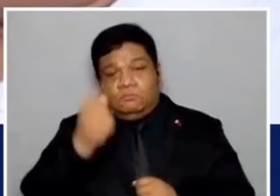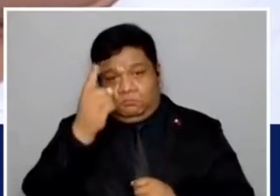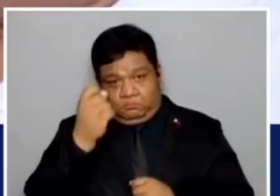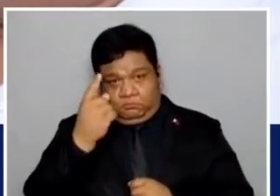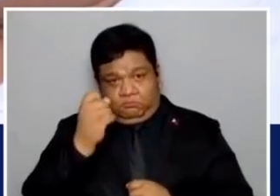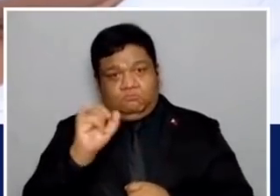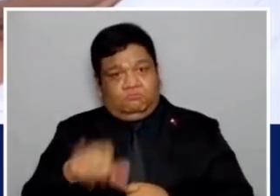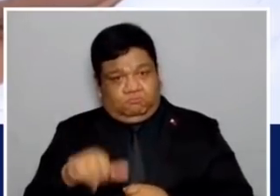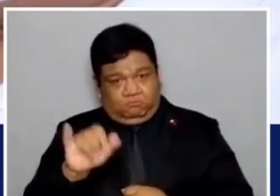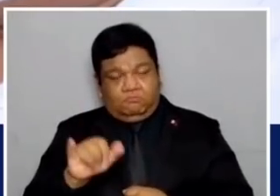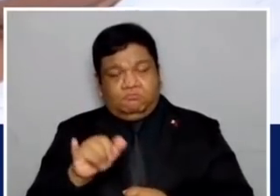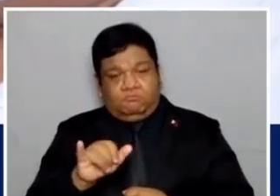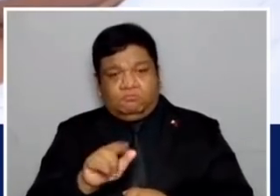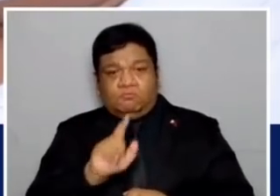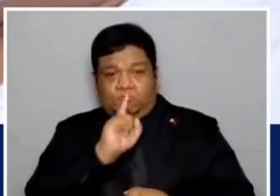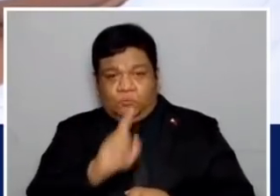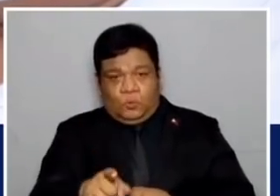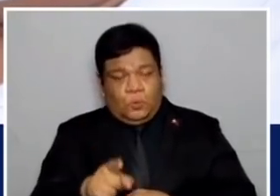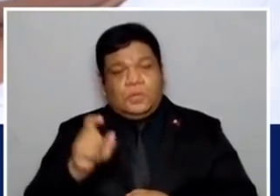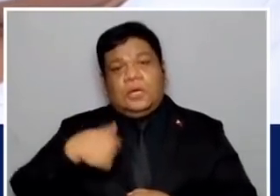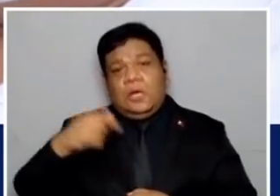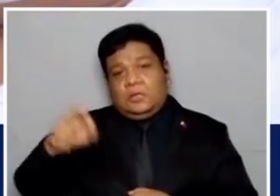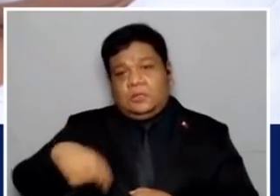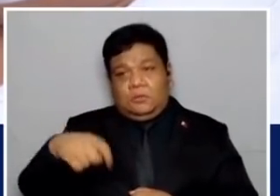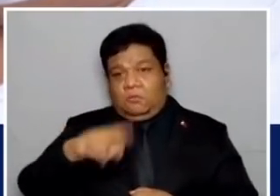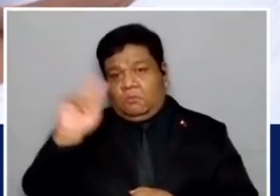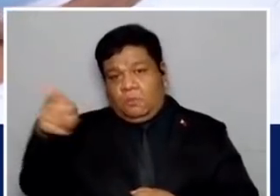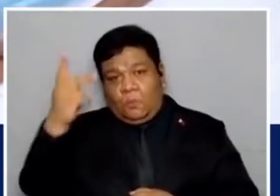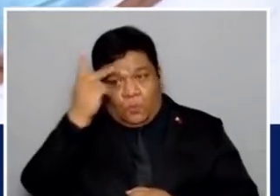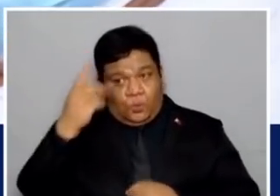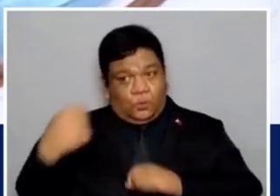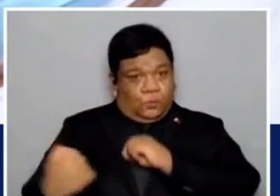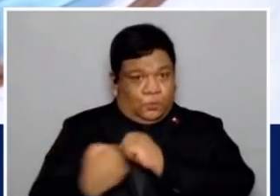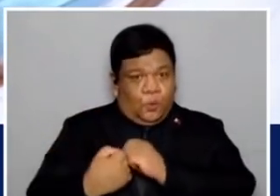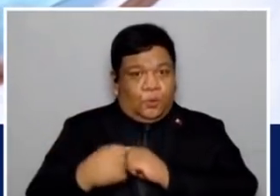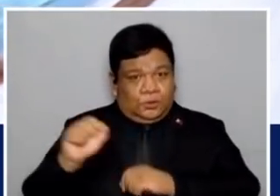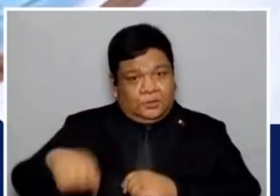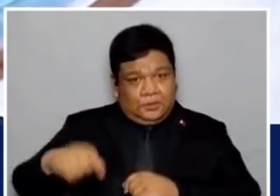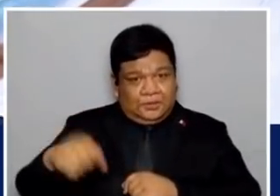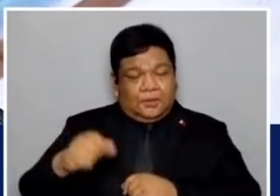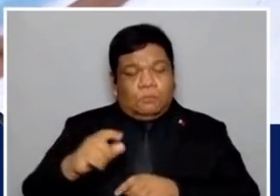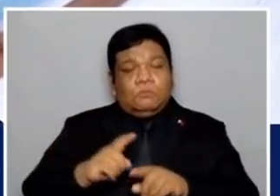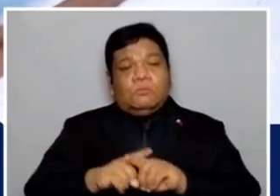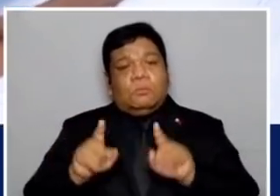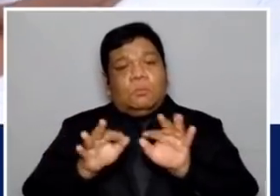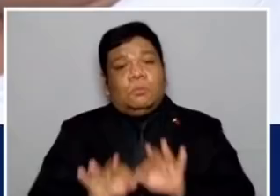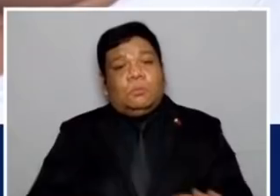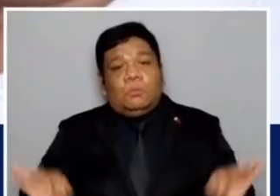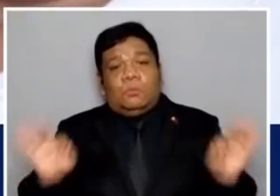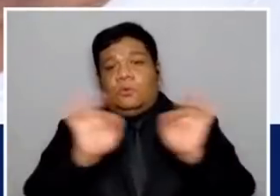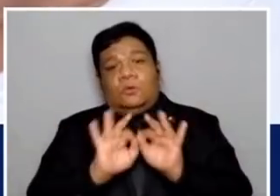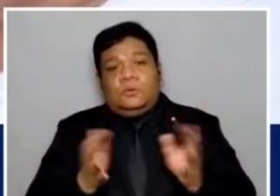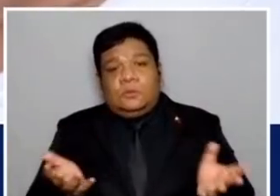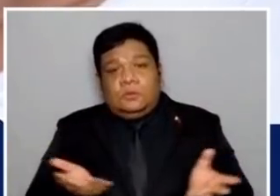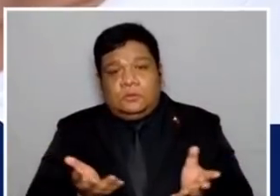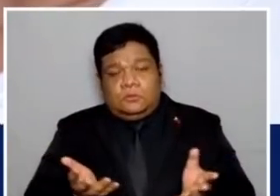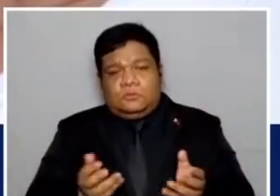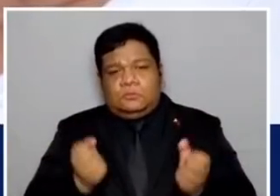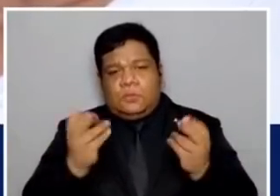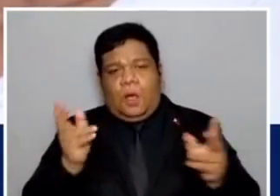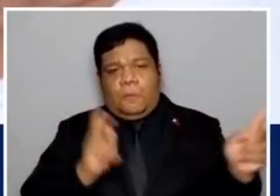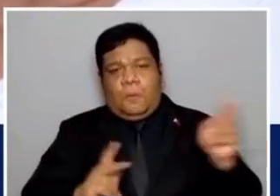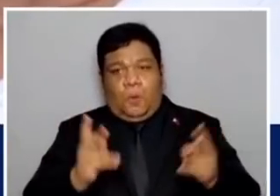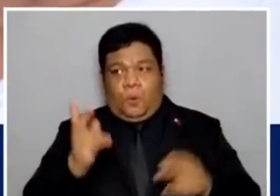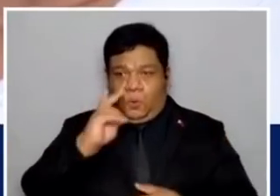habang totoo na kailangan ko rin ng tulong ng iba, no? Ang importante, yung maraming tao,